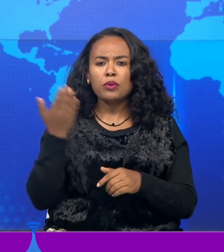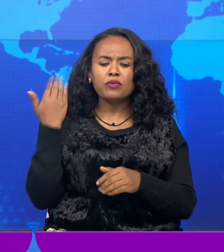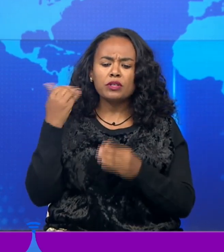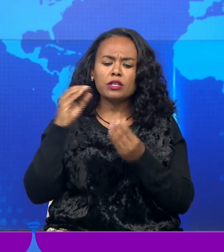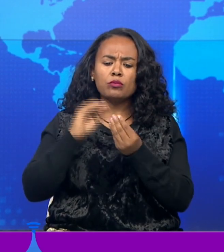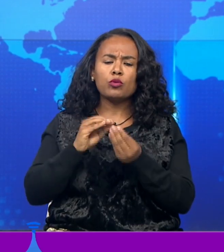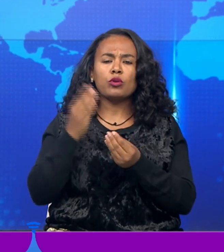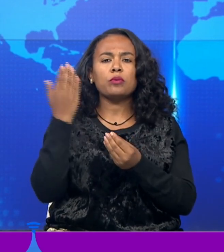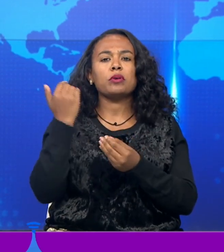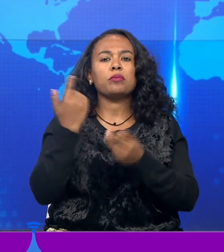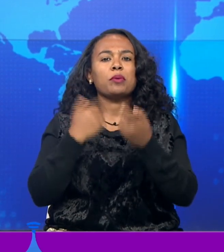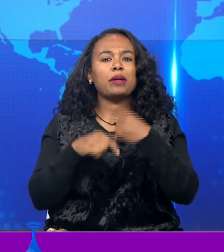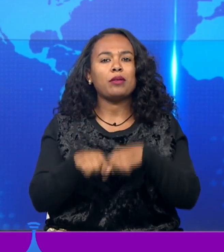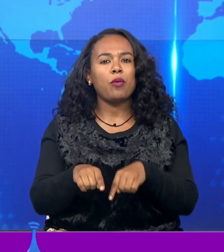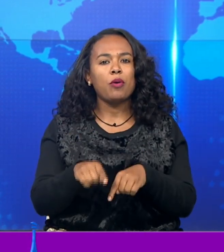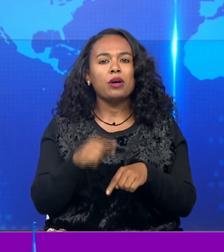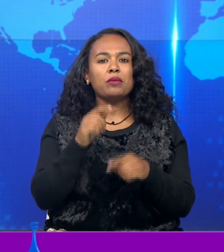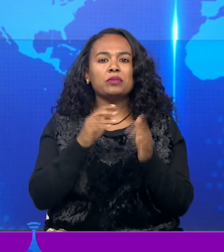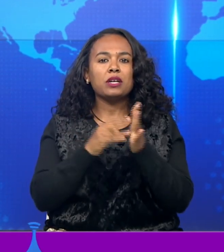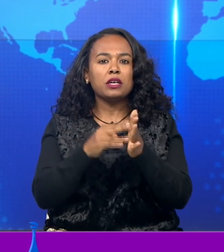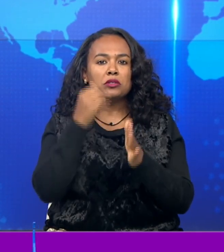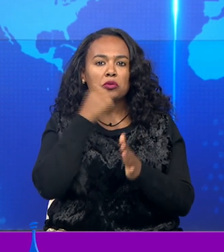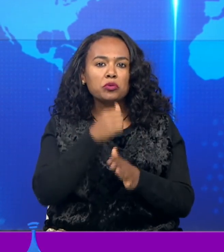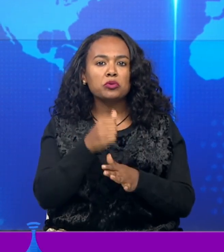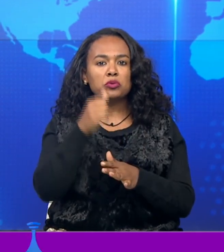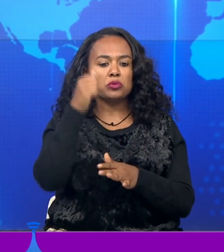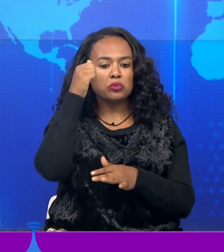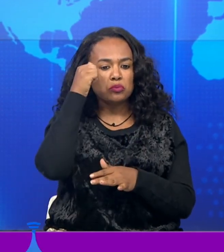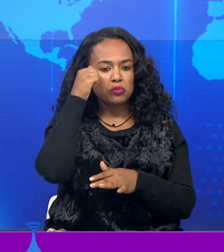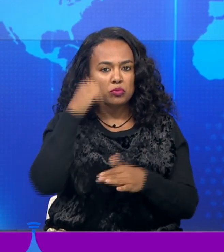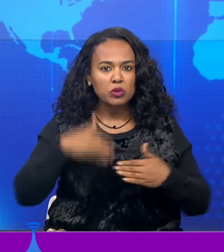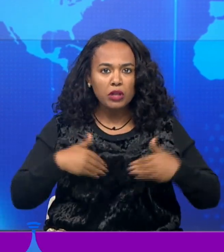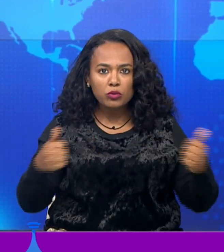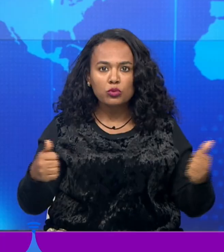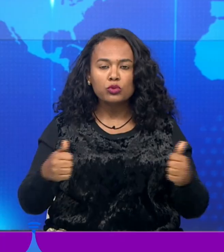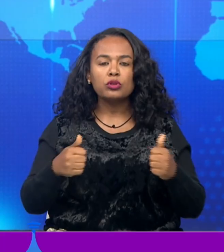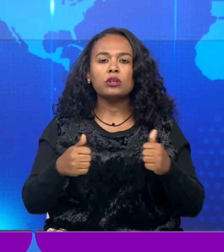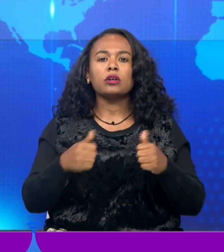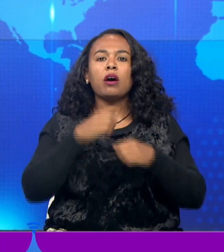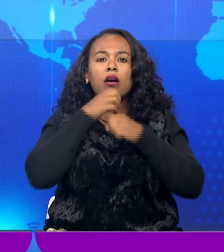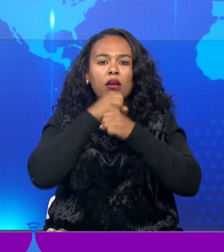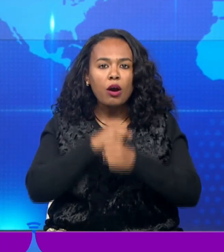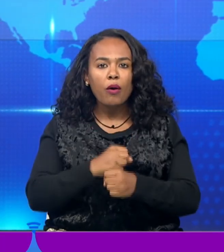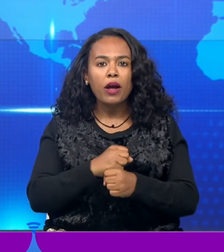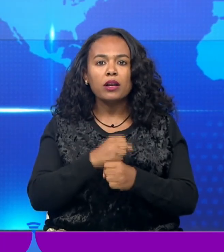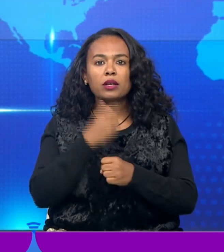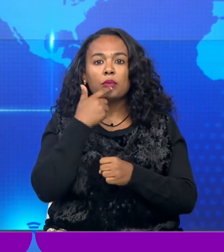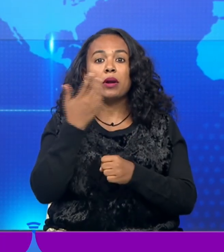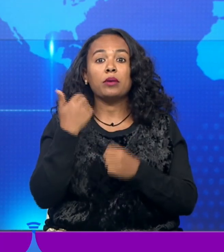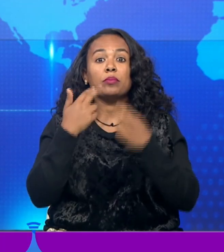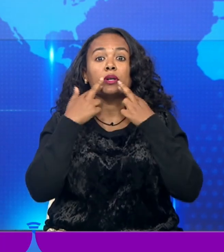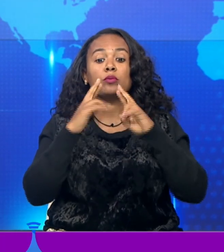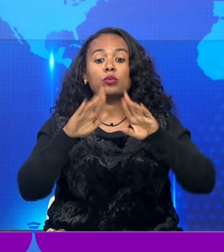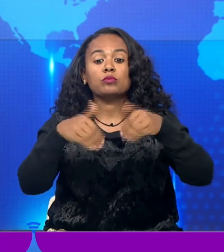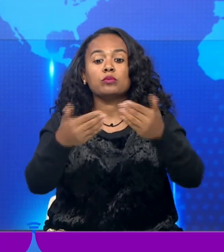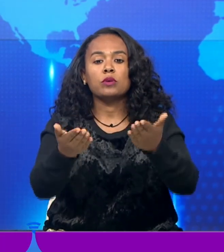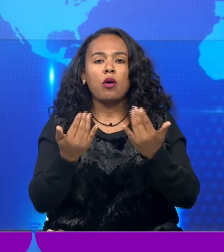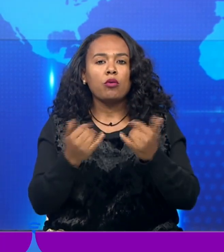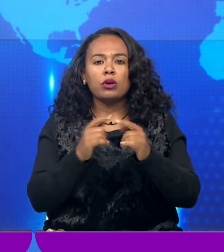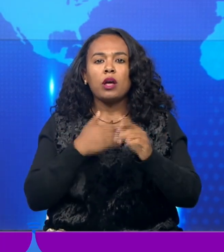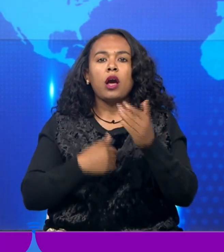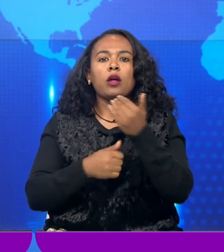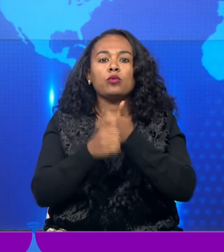ዝም ብሎ ለምሳሌ ሴቶች ትላለ፣ ወጣቶች ትላለ፣ ከዛ አረጋውያን ምናምን ትላለ ሪፖርት ሲቀርብ። አሁን ግን የአካል